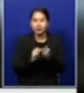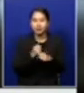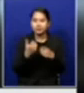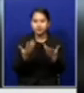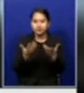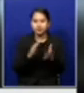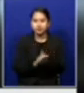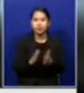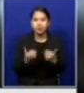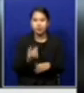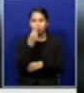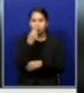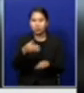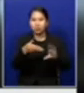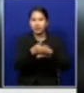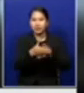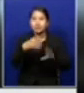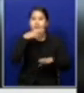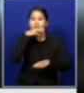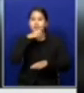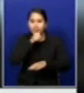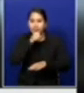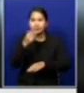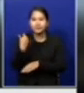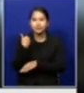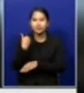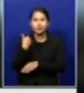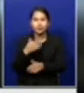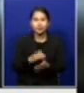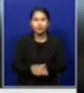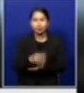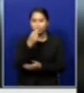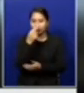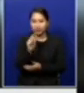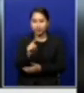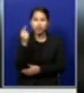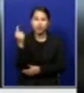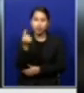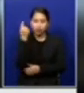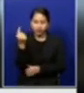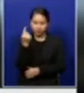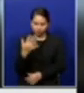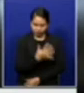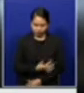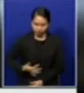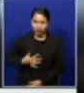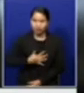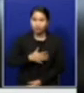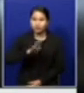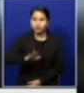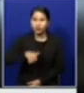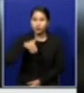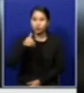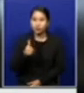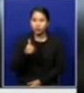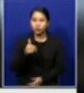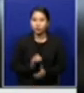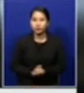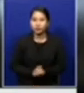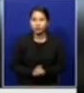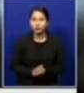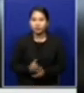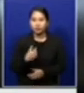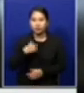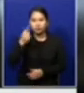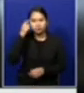ของแผ่นสีส้มถ้าได้อ้างอิงก็คือเราจะมาเน้นในส่วนของท่องเที่ยวฟื้นฟูสุขภาพให้ประเทศไทยในประเทศไทยซึ่งผมเห็นด้วย